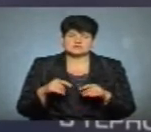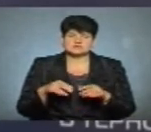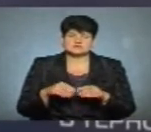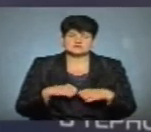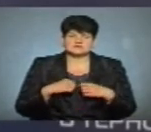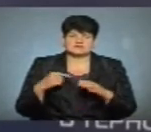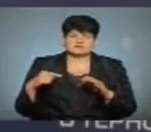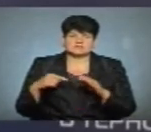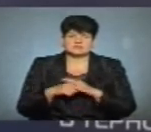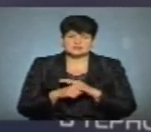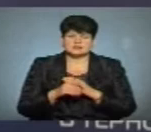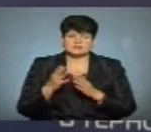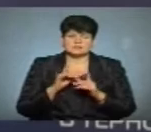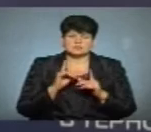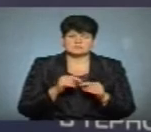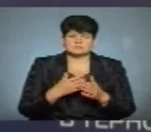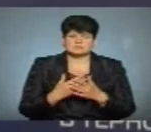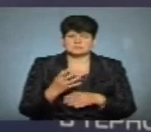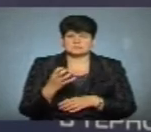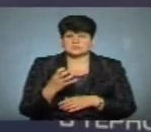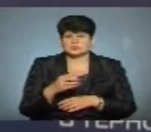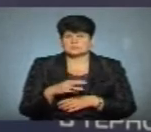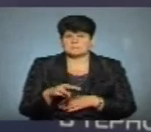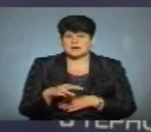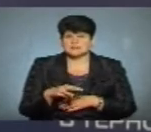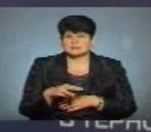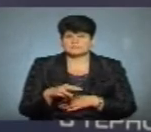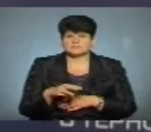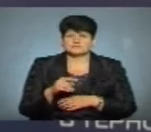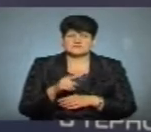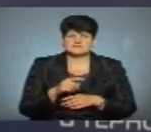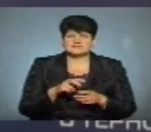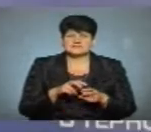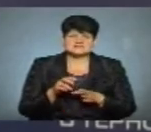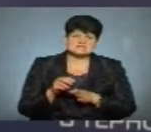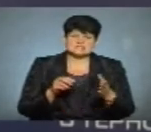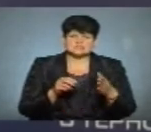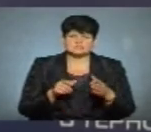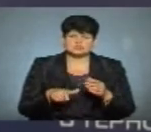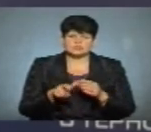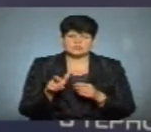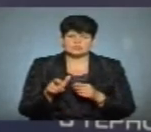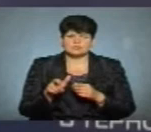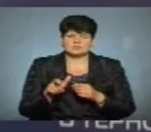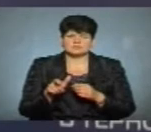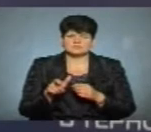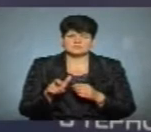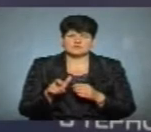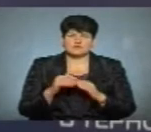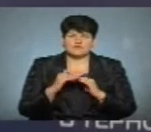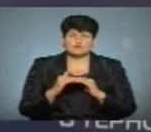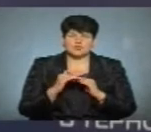втекти. Однак, проїхавши приблизно 500 метрів, він злетів з дороги на узбіччя, в подальшому в